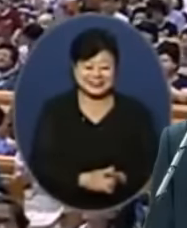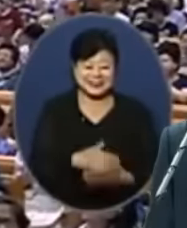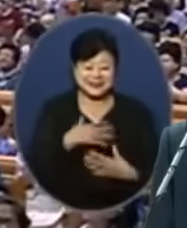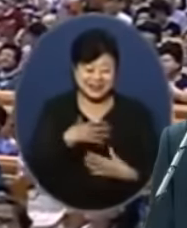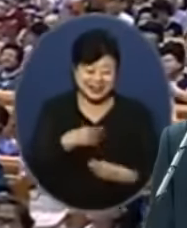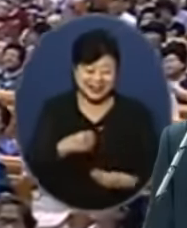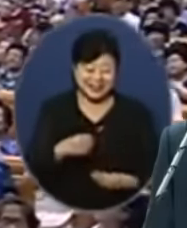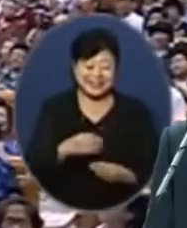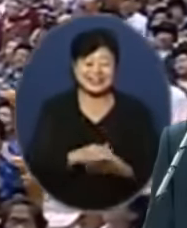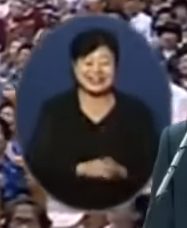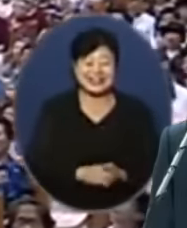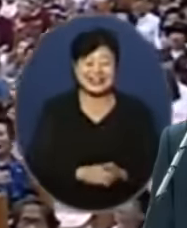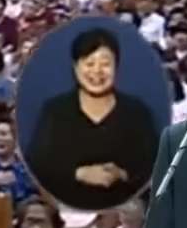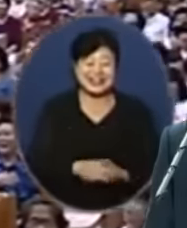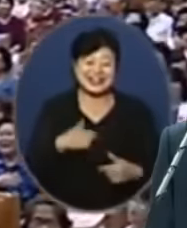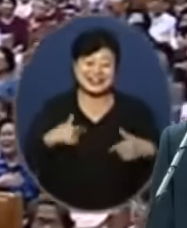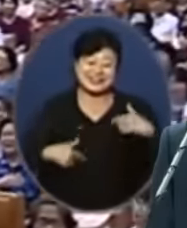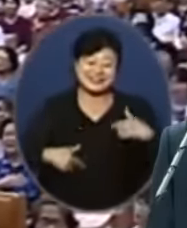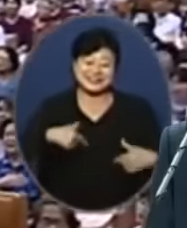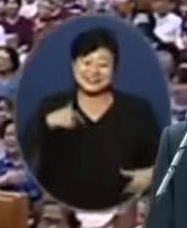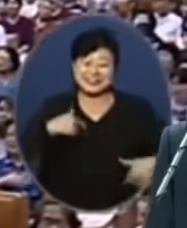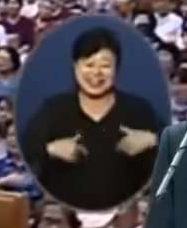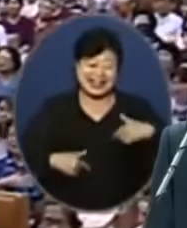평안합니다. 기쁩니다.